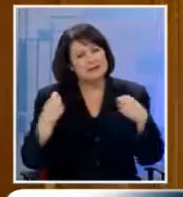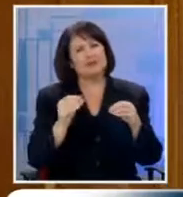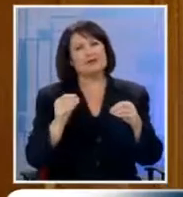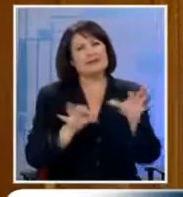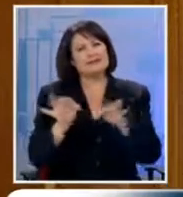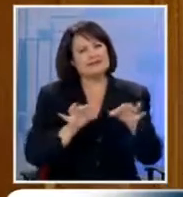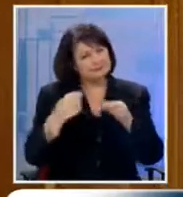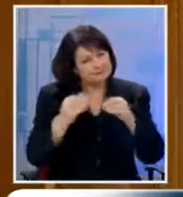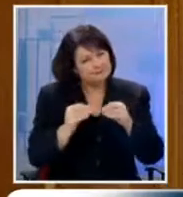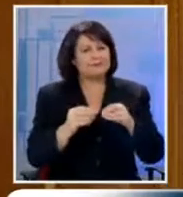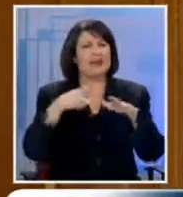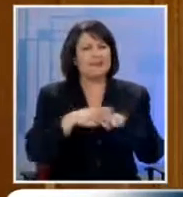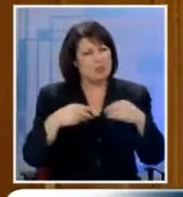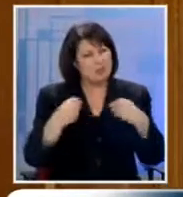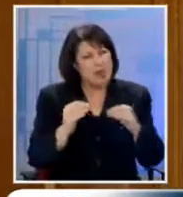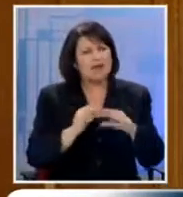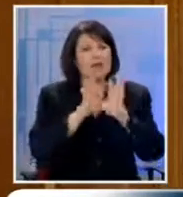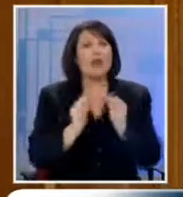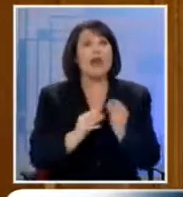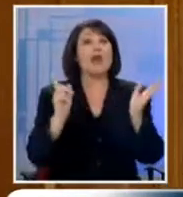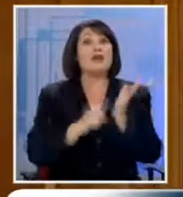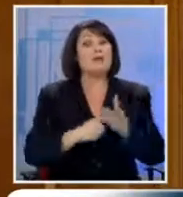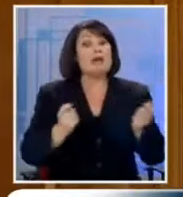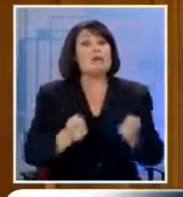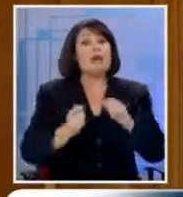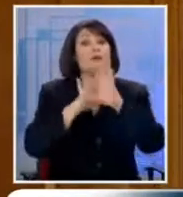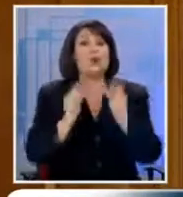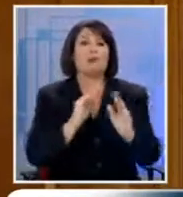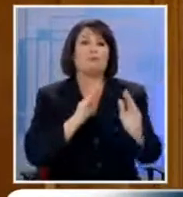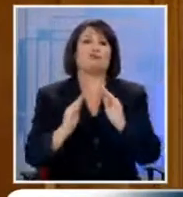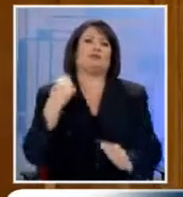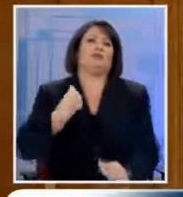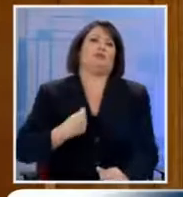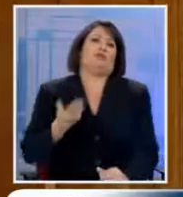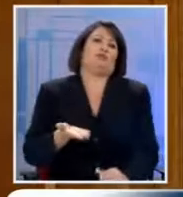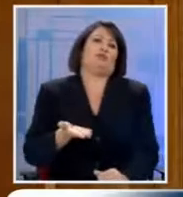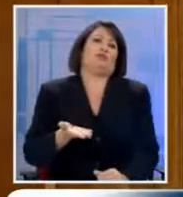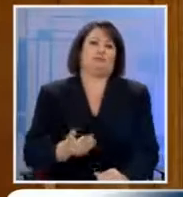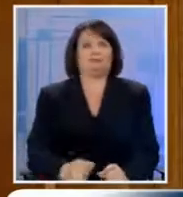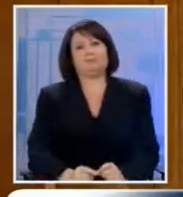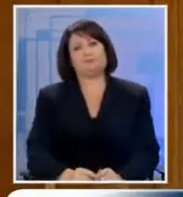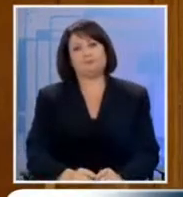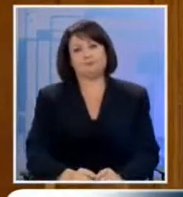του Δημοσίου θα προβούμε σε όλες τις νόμιμες ενέργειες για να διασφαλίσουμε το δημόσιο συμφέρον.